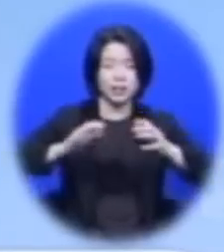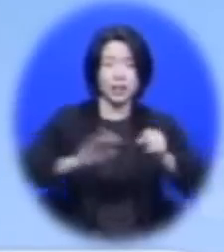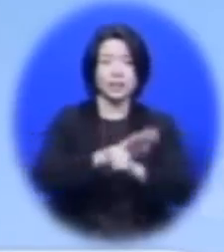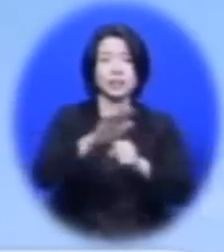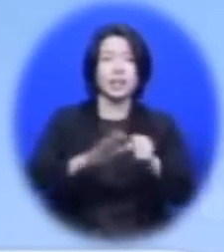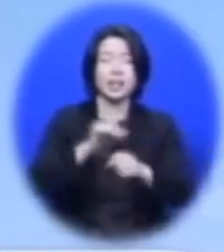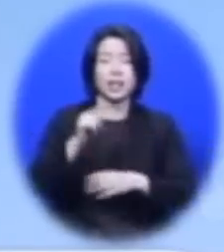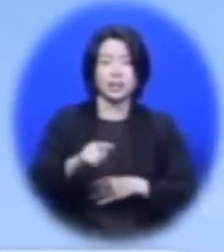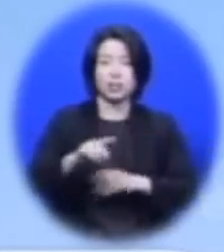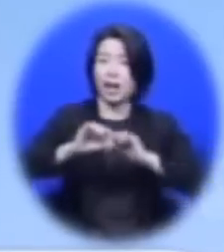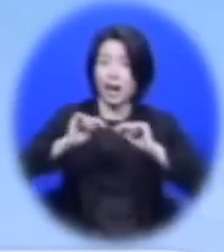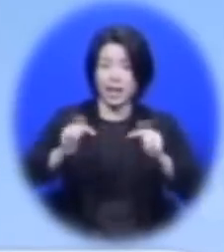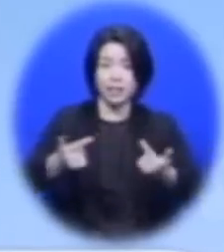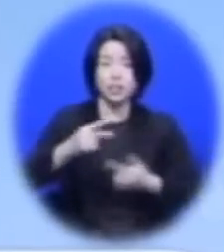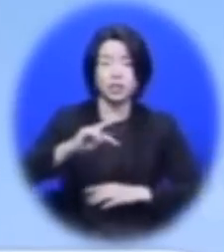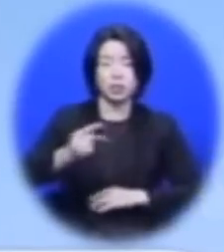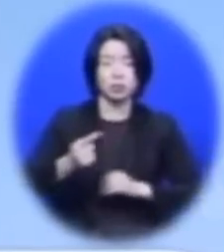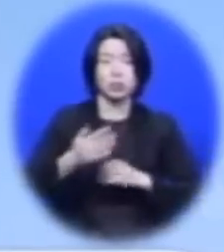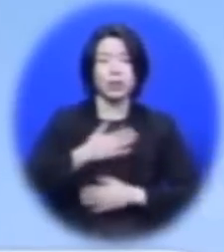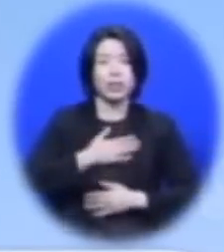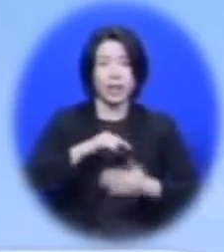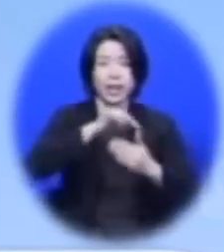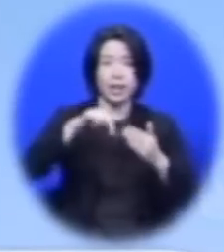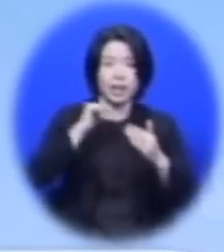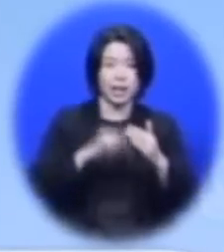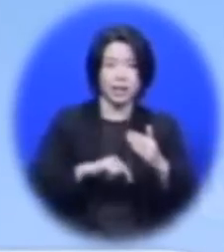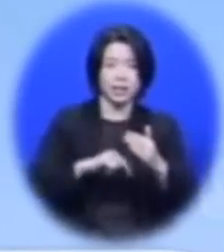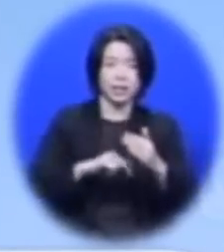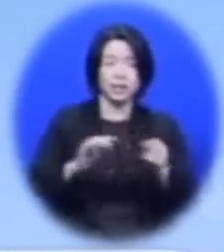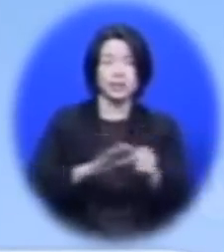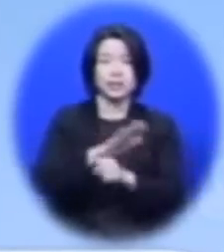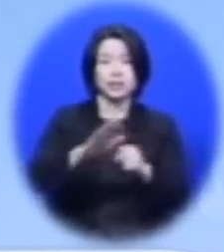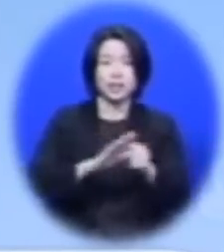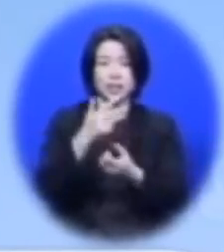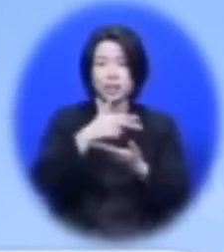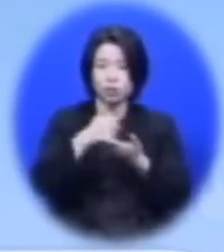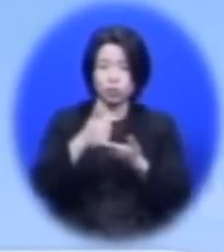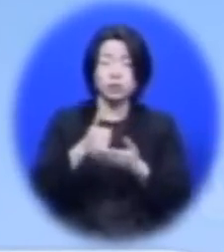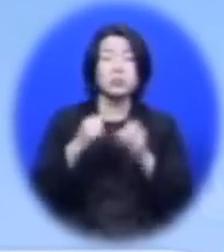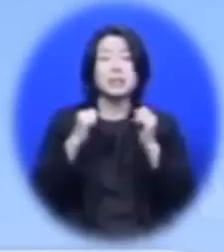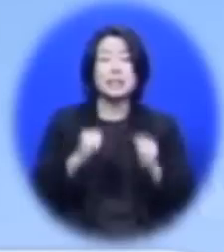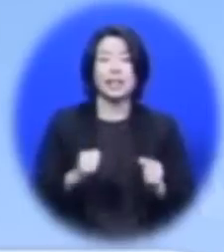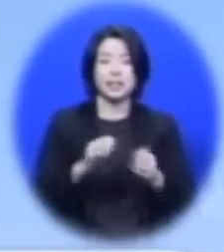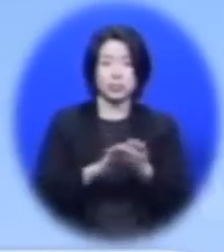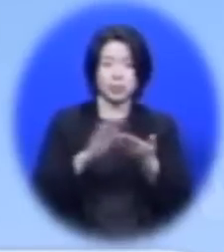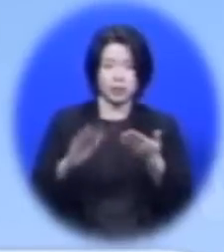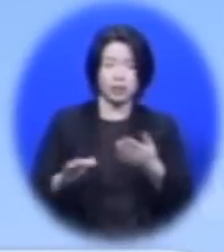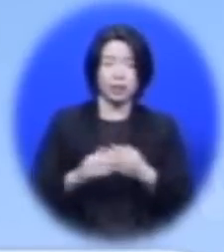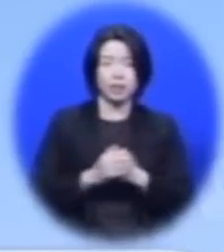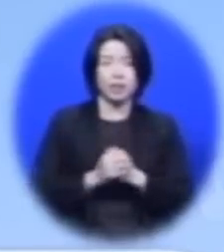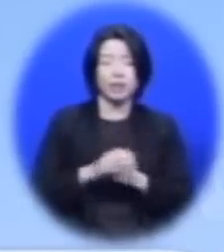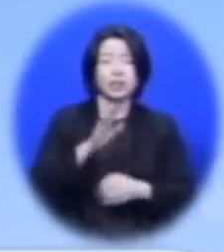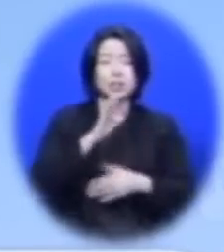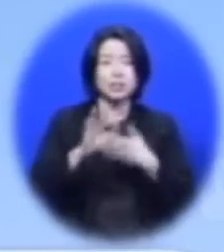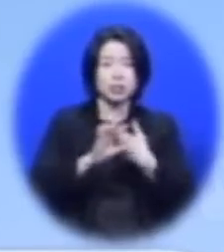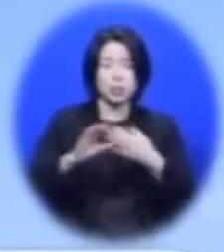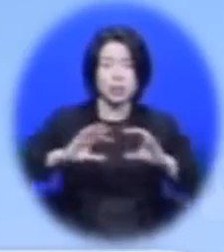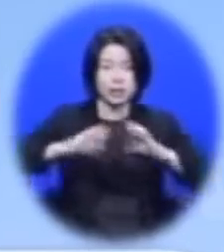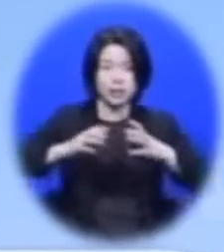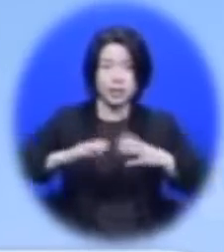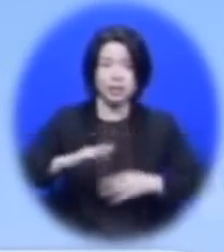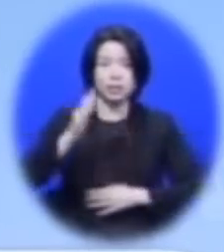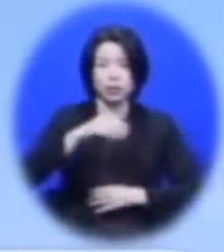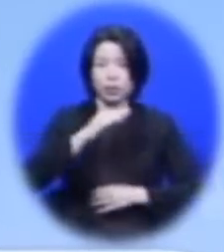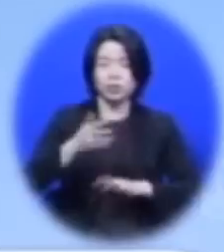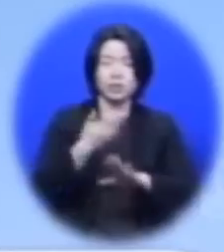사랑하는 거 아니어도 내 안에는 사랑하는 주님이 계세요. 그러면 세상은 전혀